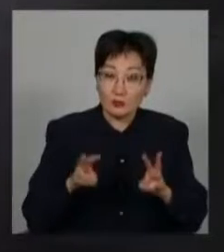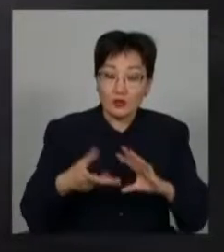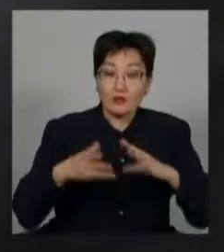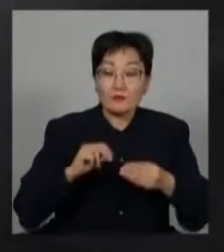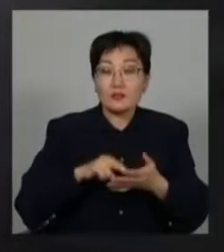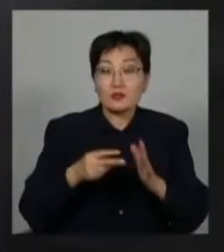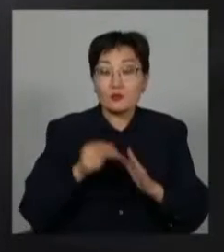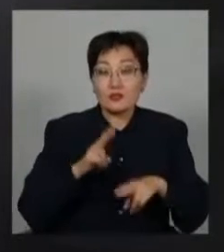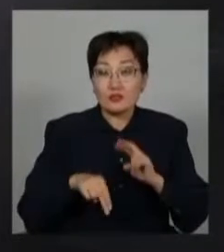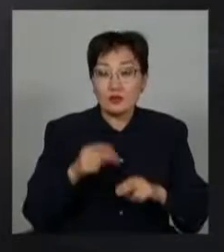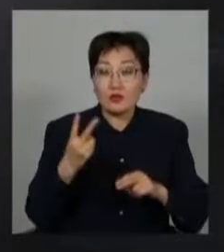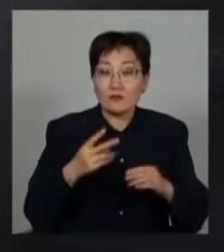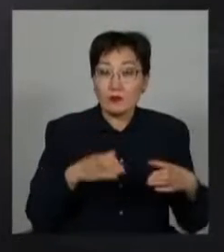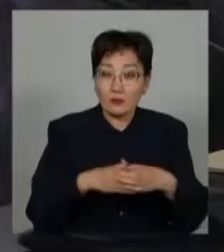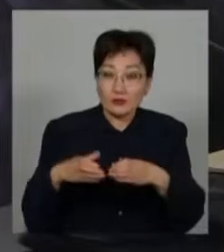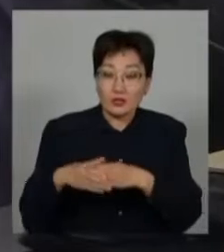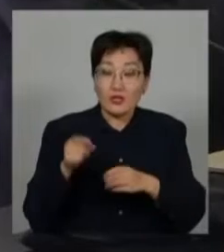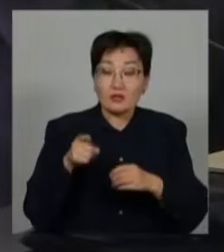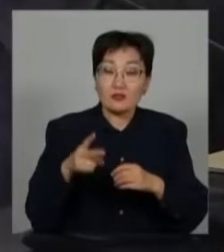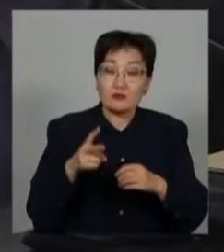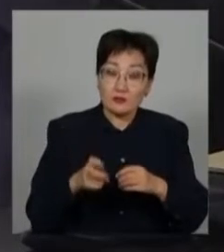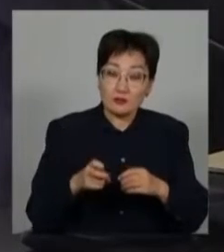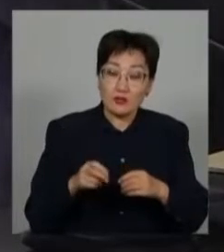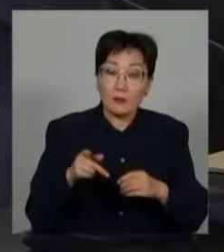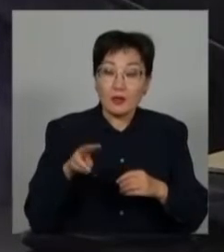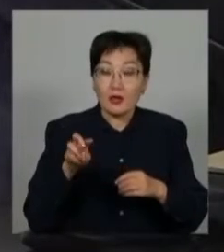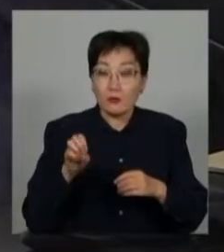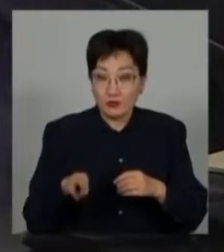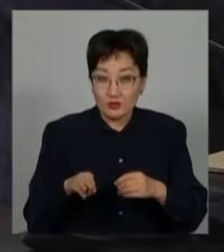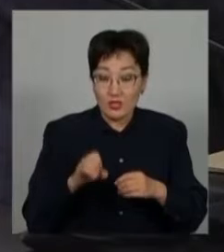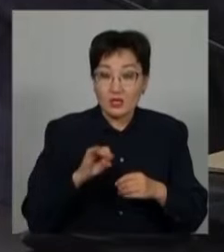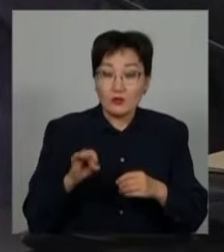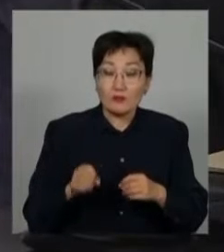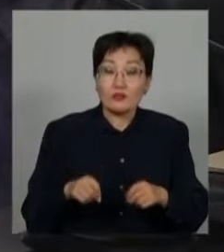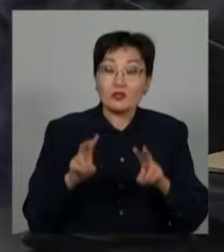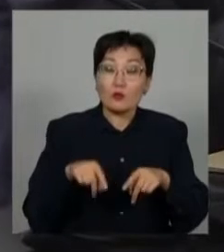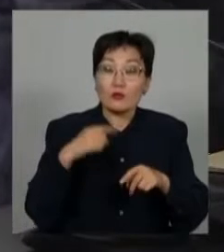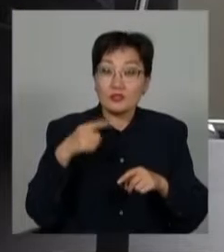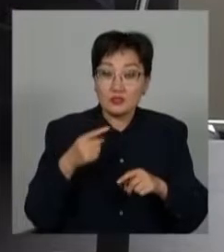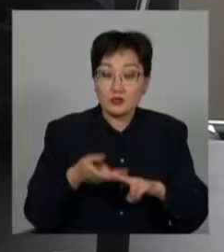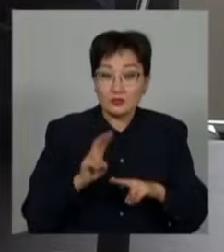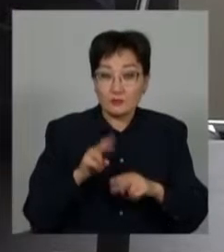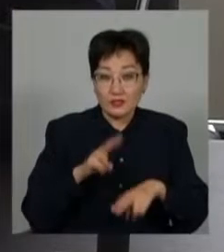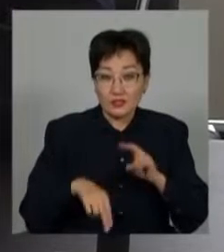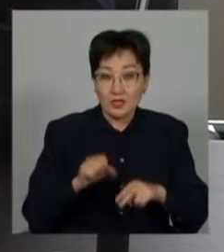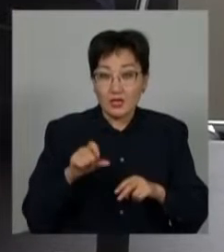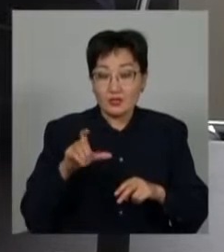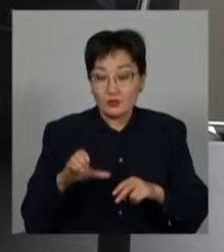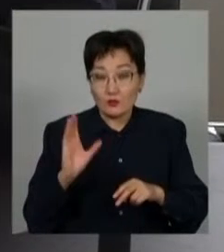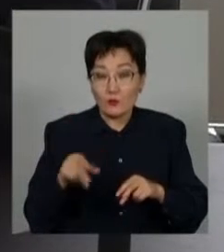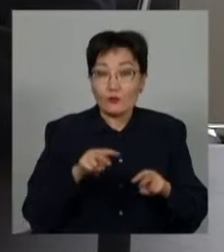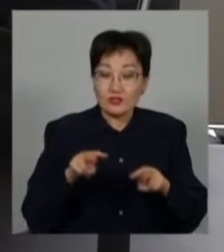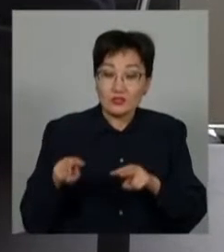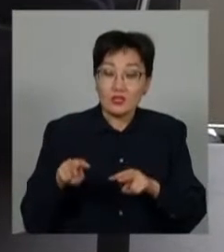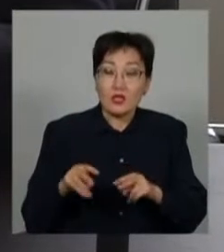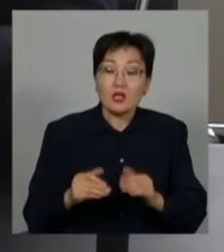планируется построить два блока по 1200 мегаватт кроме того эксперт добавил что при строительстве аэс будут соблюдены